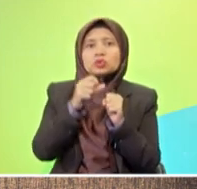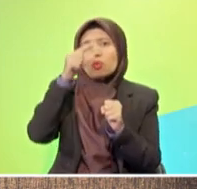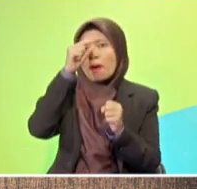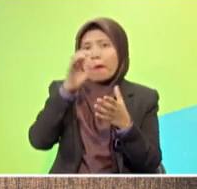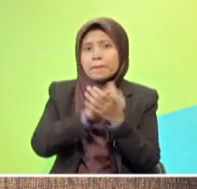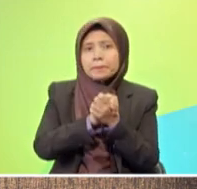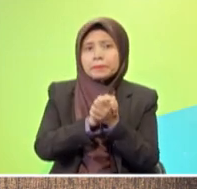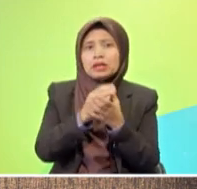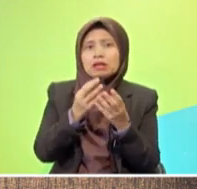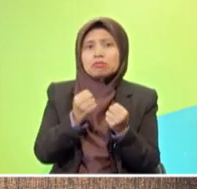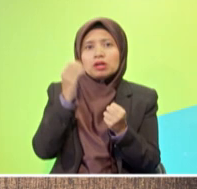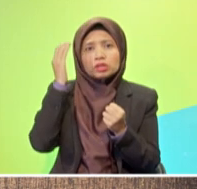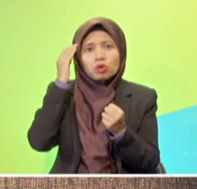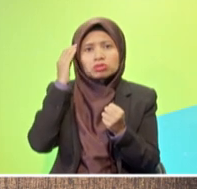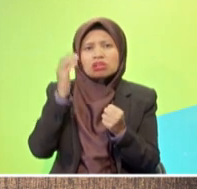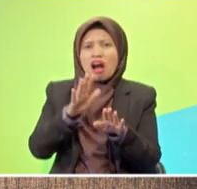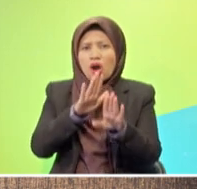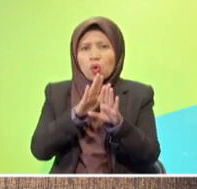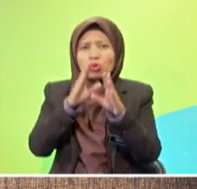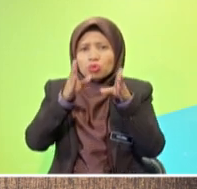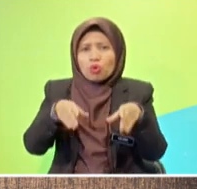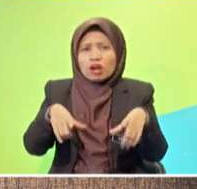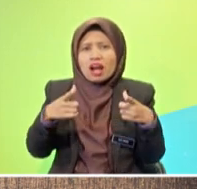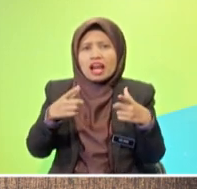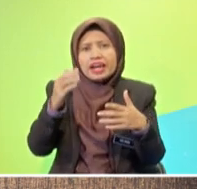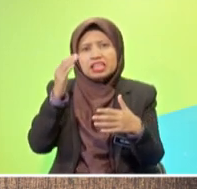takut di tengah oleh orang karena